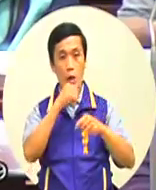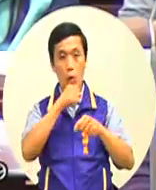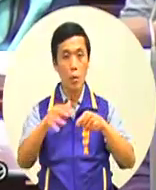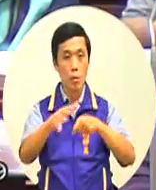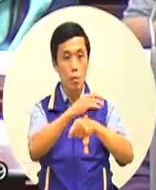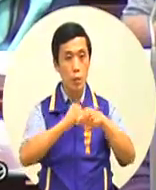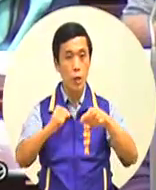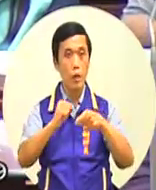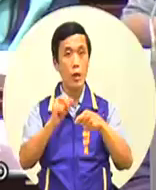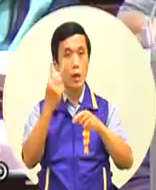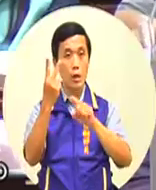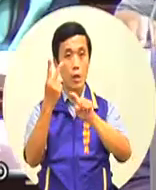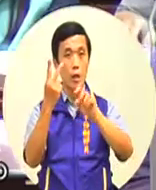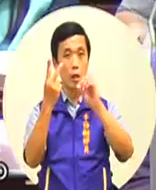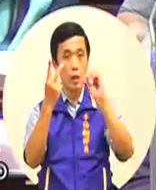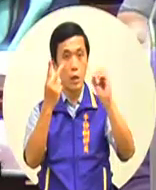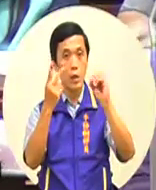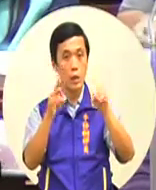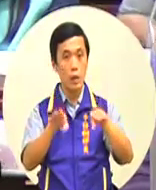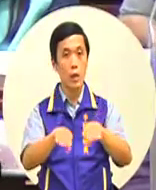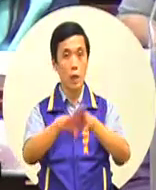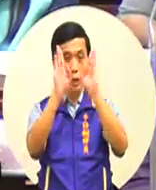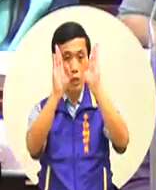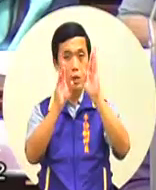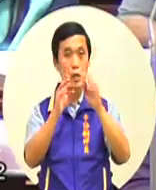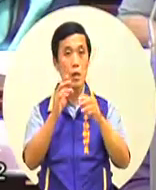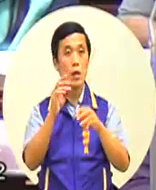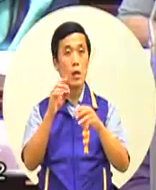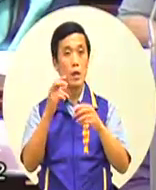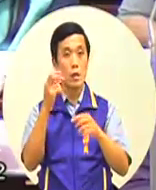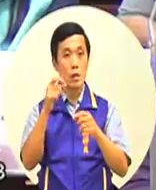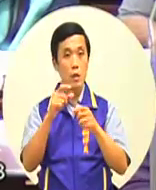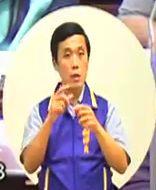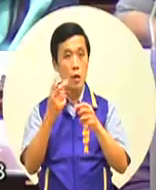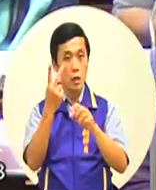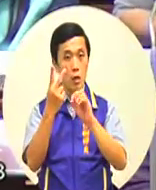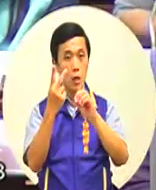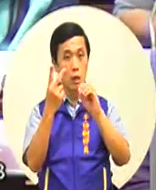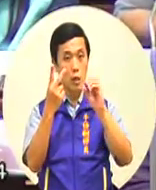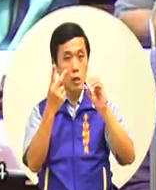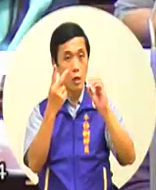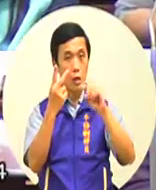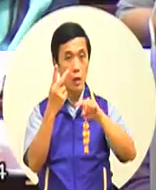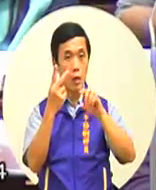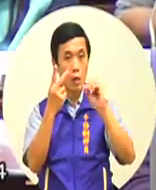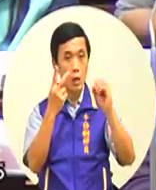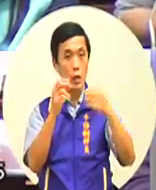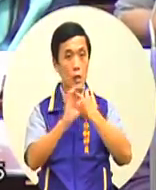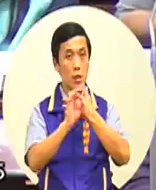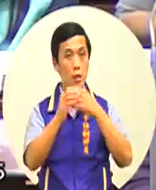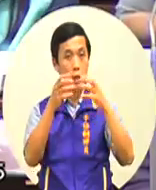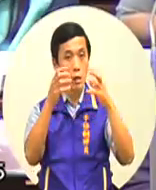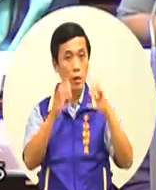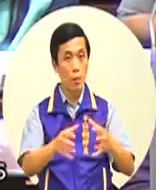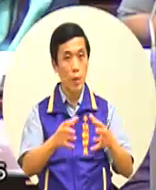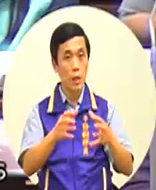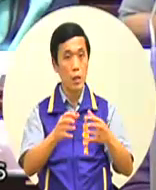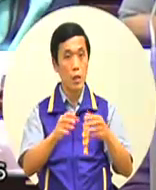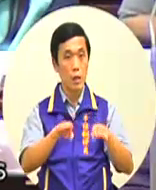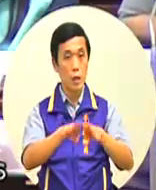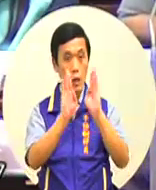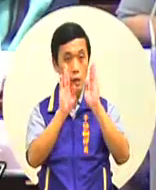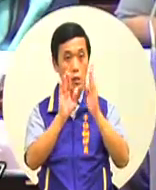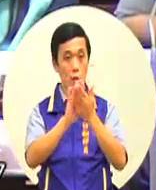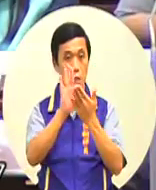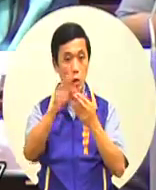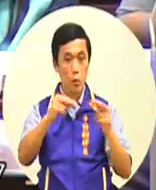的示范计划开始走，所以其实 2.0 的示范计划走了之后，其实也是滚动式的会修订，所以如果到